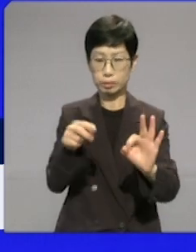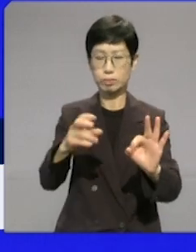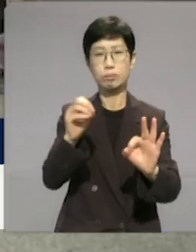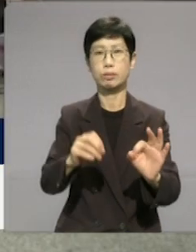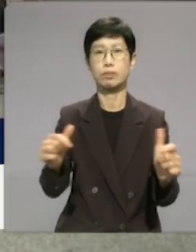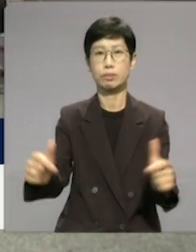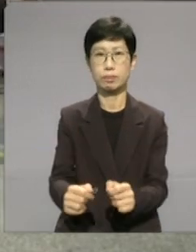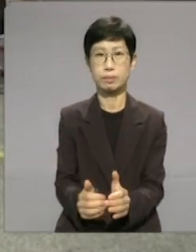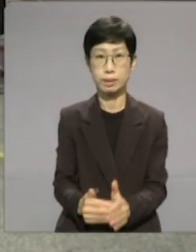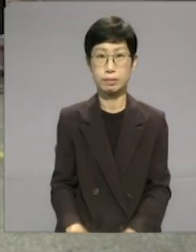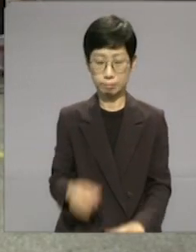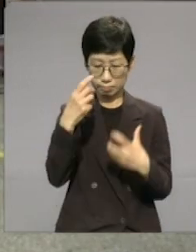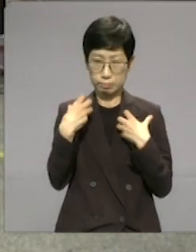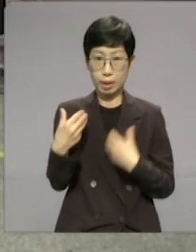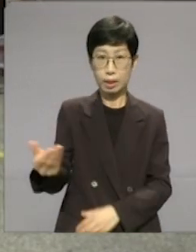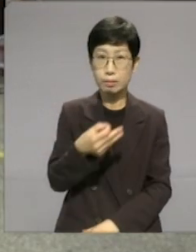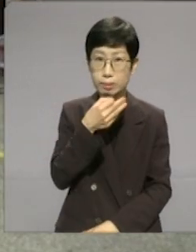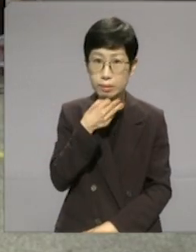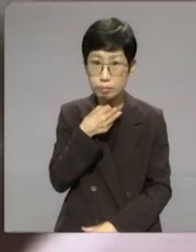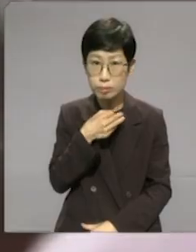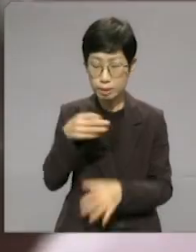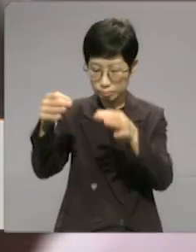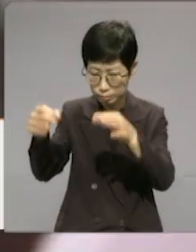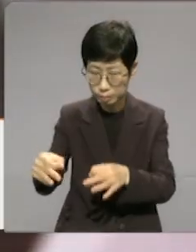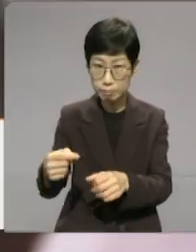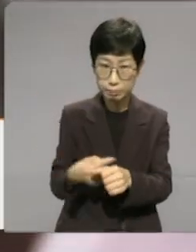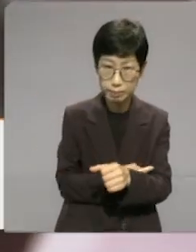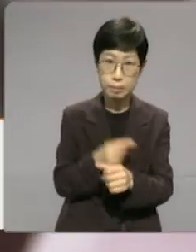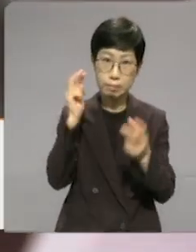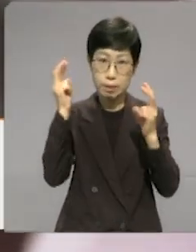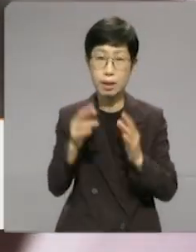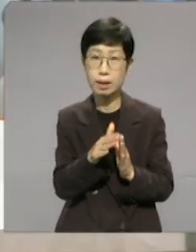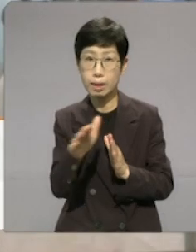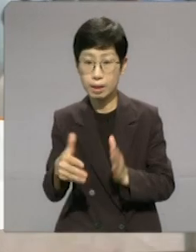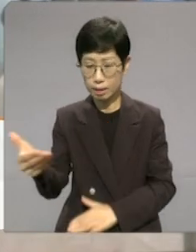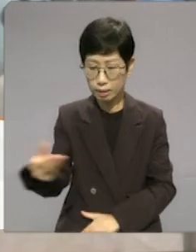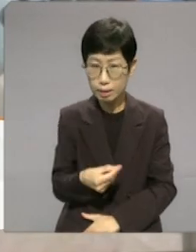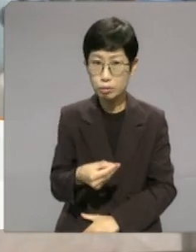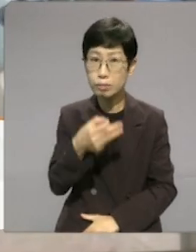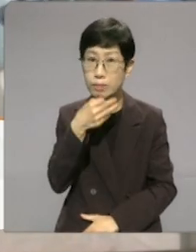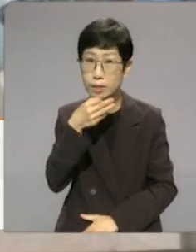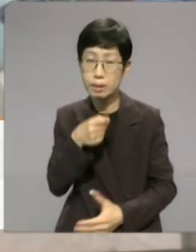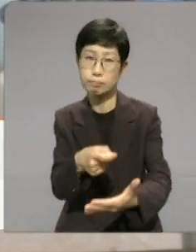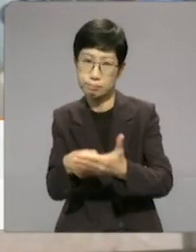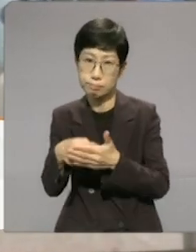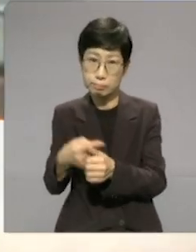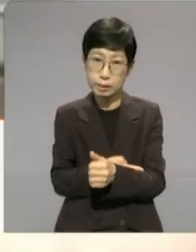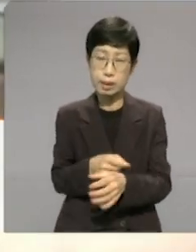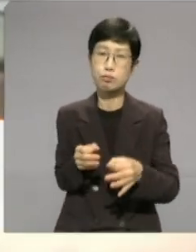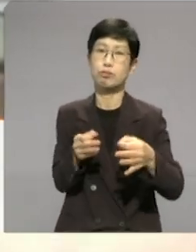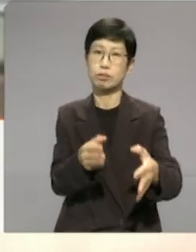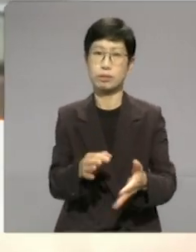持平. 당국은 대출금리 완화로 기업과 가계의 대출 비용이 적어져 투자와 소비 촉진으로 이어질